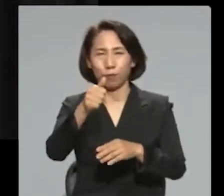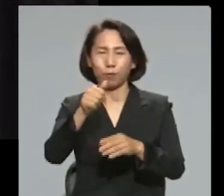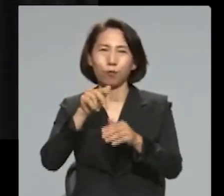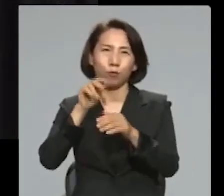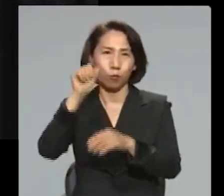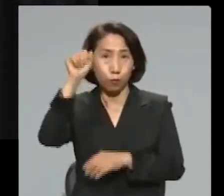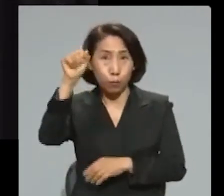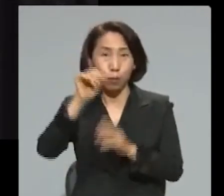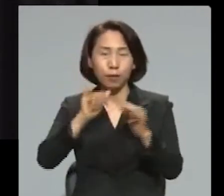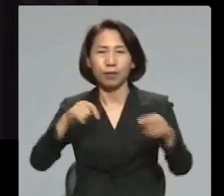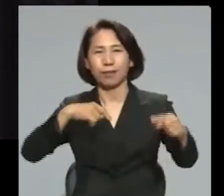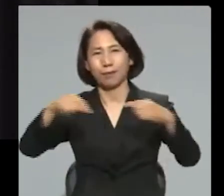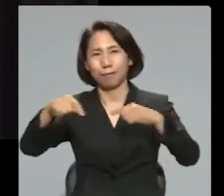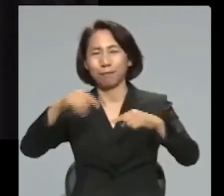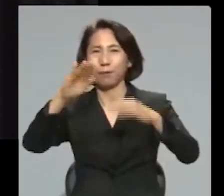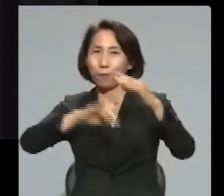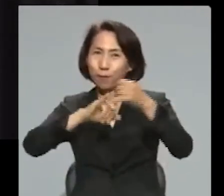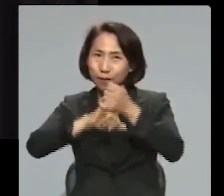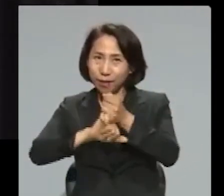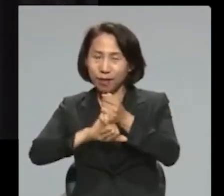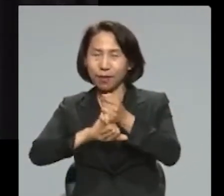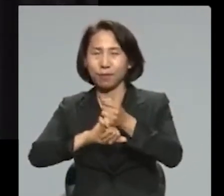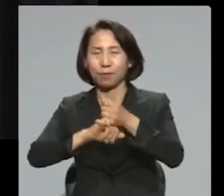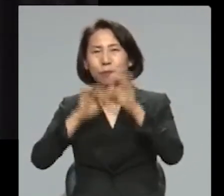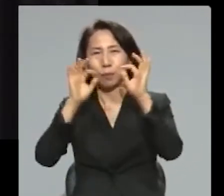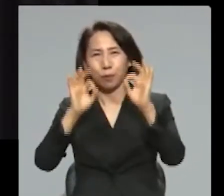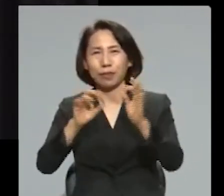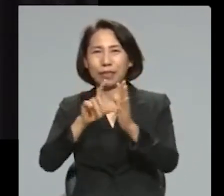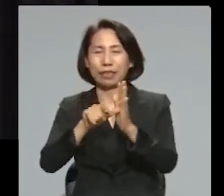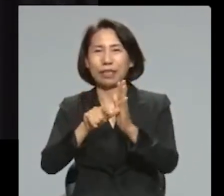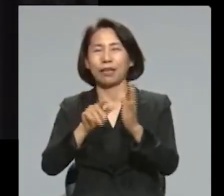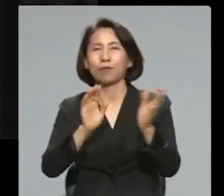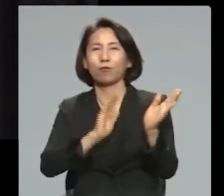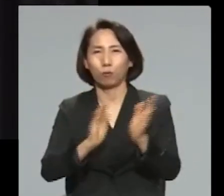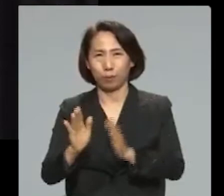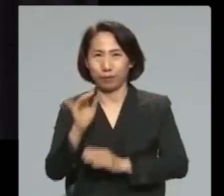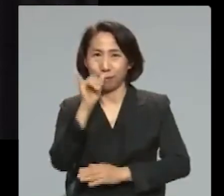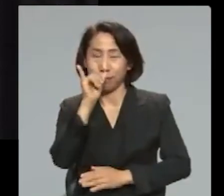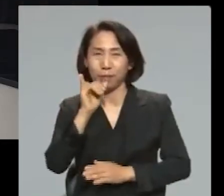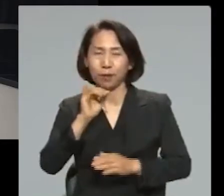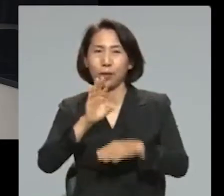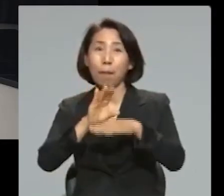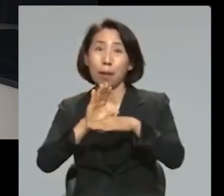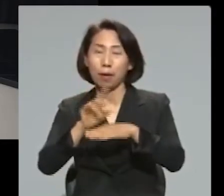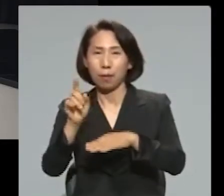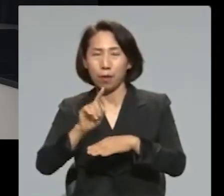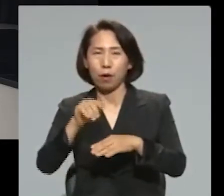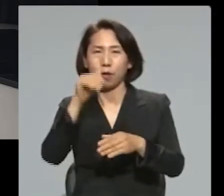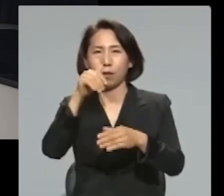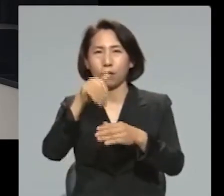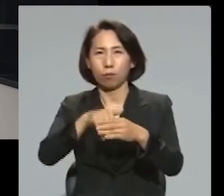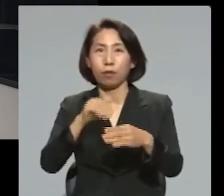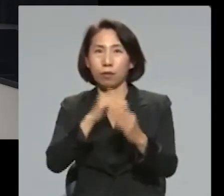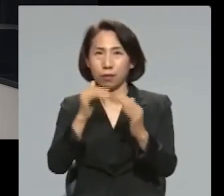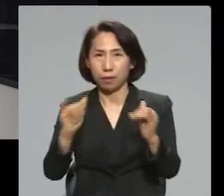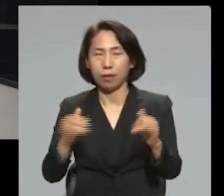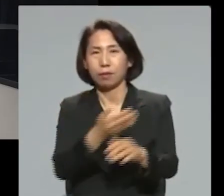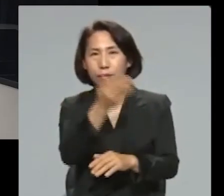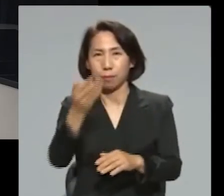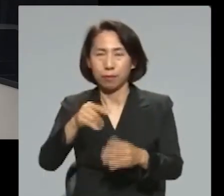후보들의 정견과 공약을 알아보는 후보자 토론회를 준비했습니다. 이 중계방송은 유권자들의 선택을 돕기